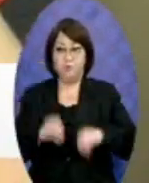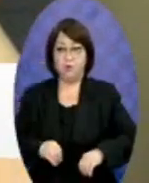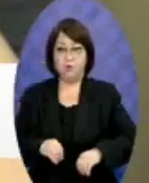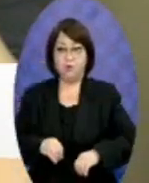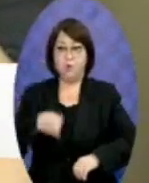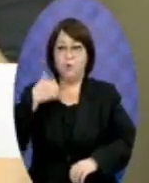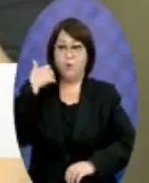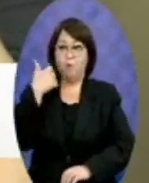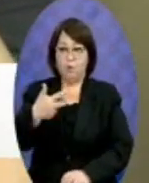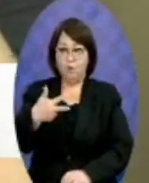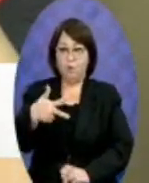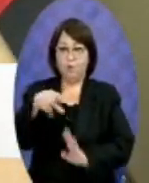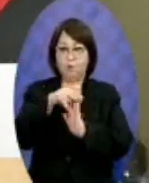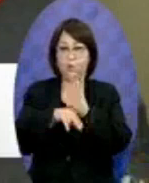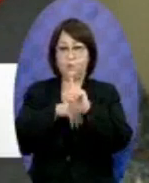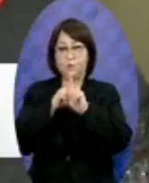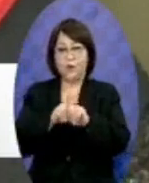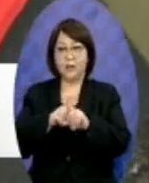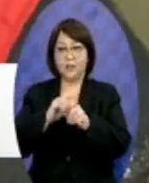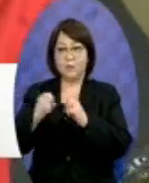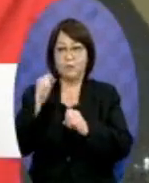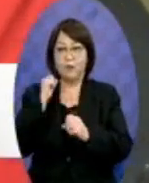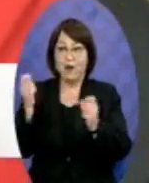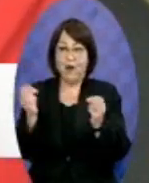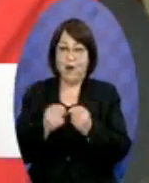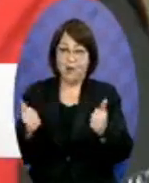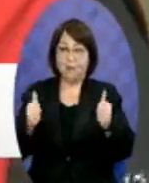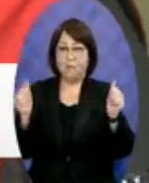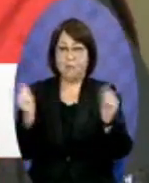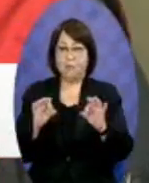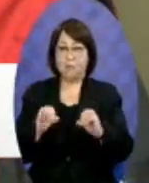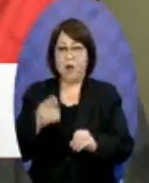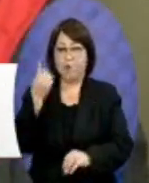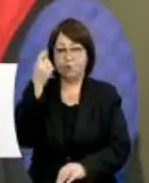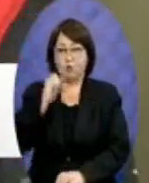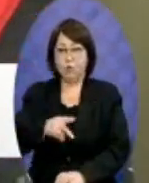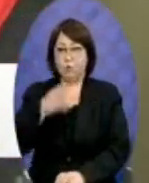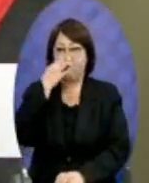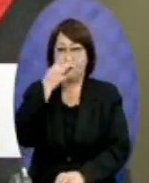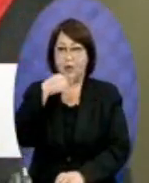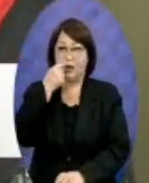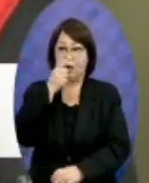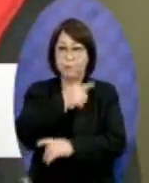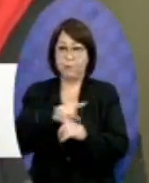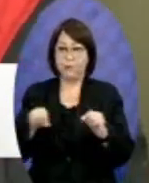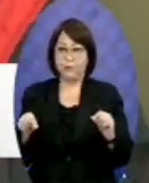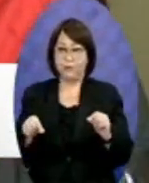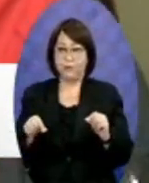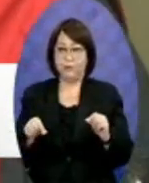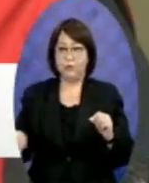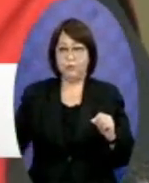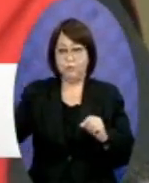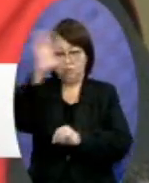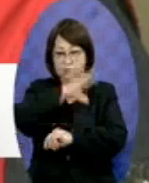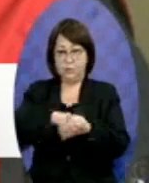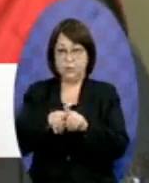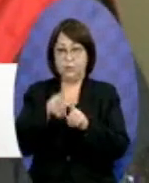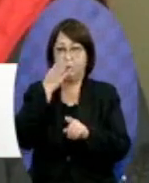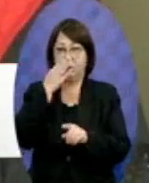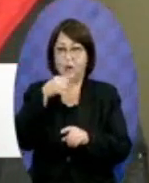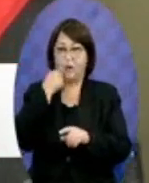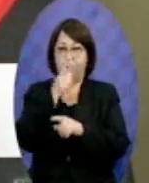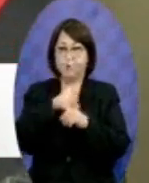зүйлийг л бид нар мөрдчихвэл алга болж болно. Хамгийн нэгдүгürt худлаа ярих. Худлаа ярих болчих. Бүх төвшөндөө.